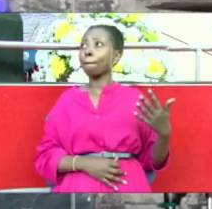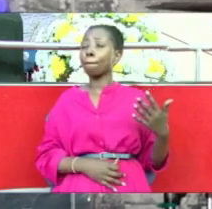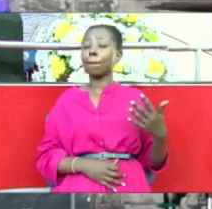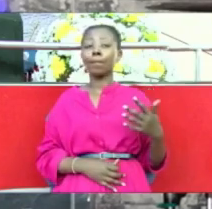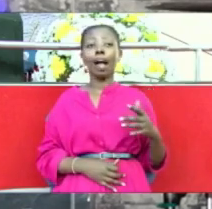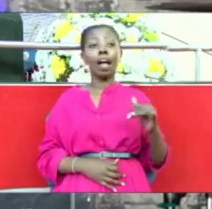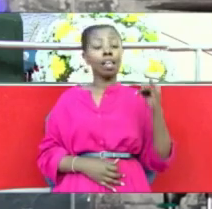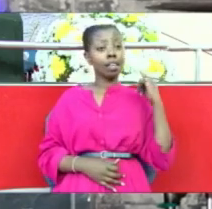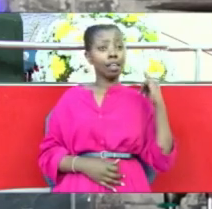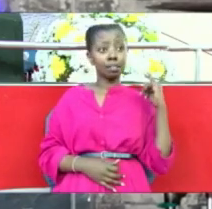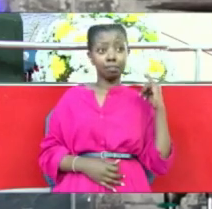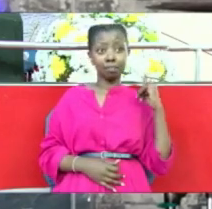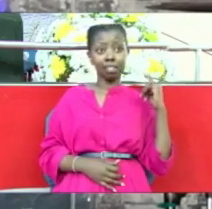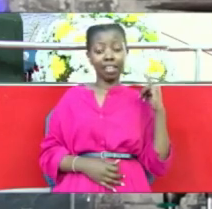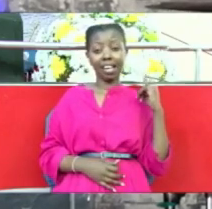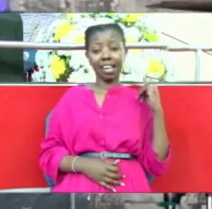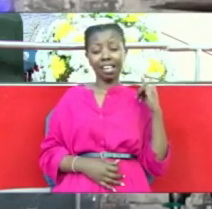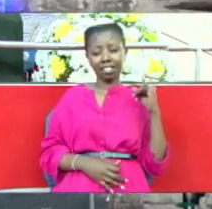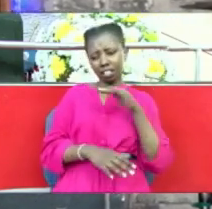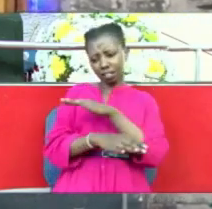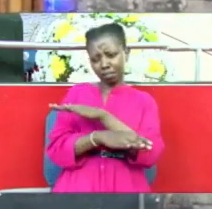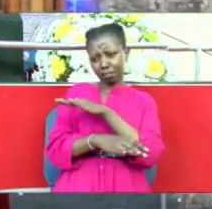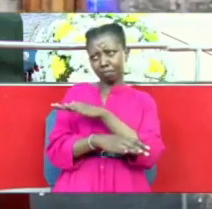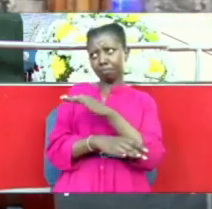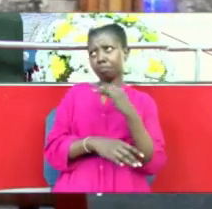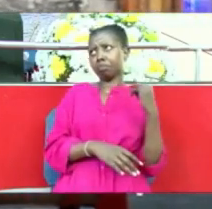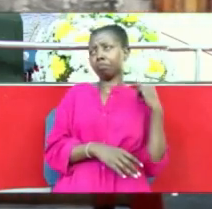Yesterday, jana tu, jioni, jana jioni.